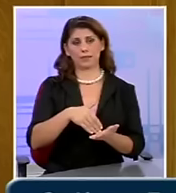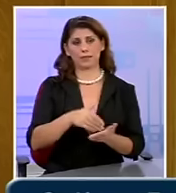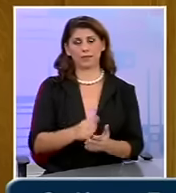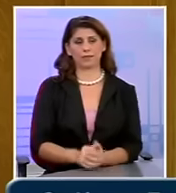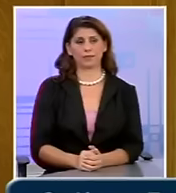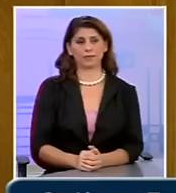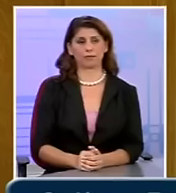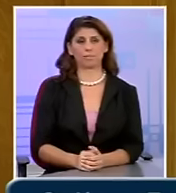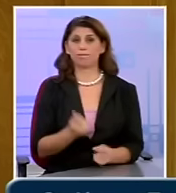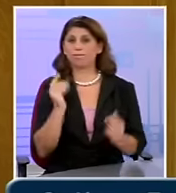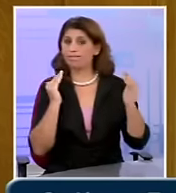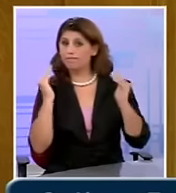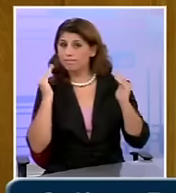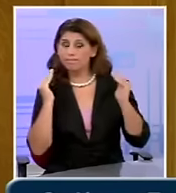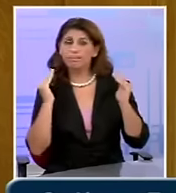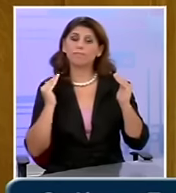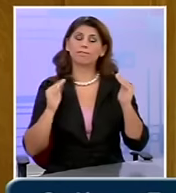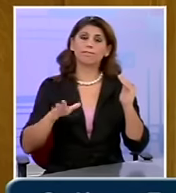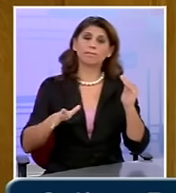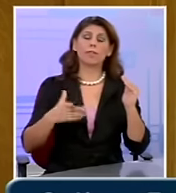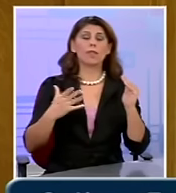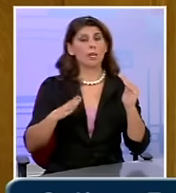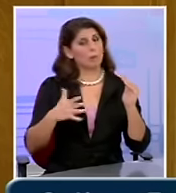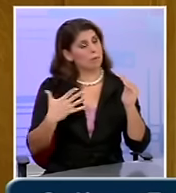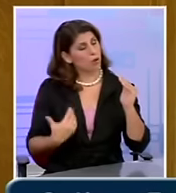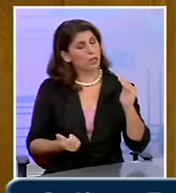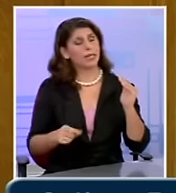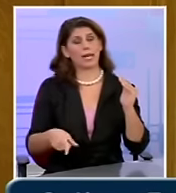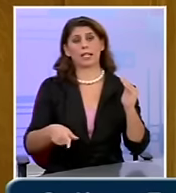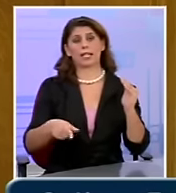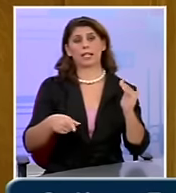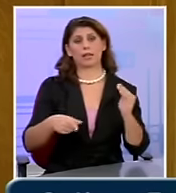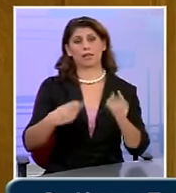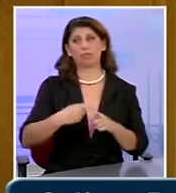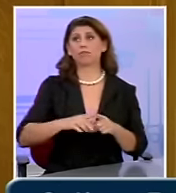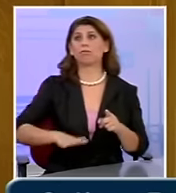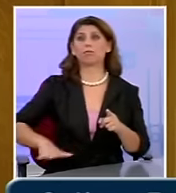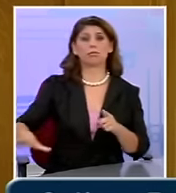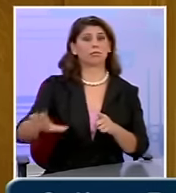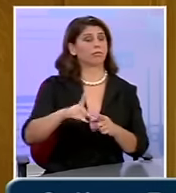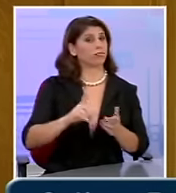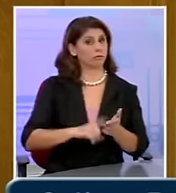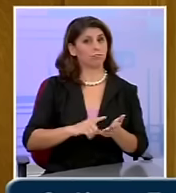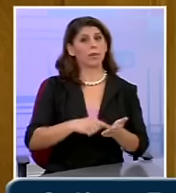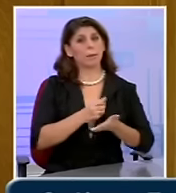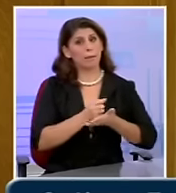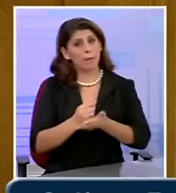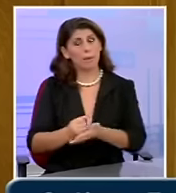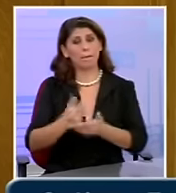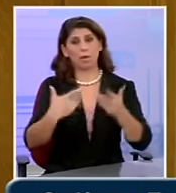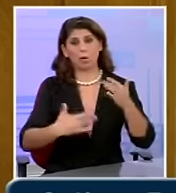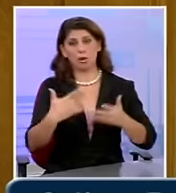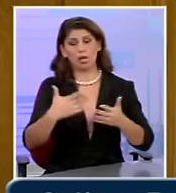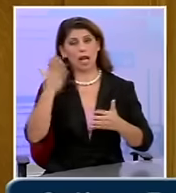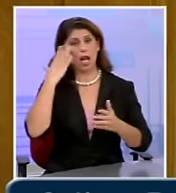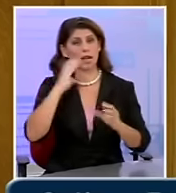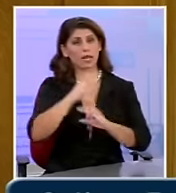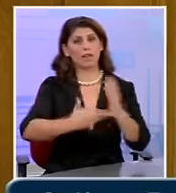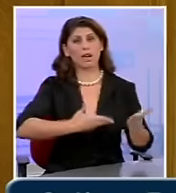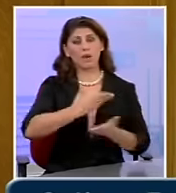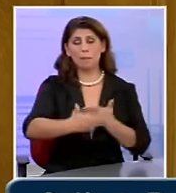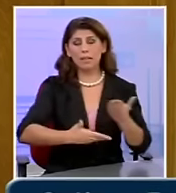η αβεβαιότητα στην οποία βρίσκεται εδώ και πολύ καιρό ο ελληνικός λαός. Θα πρέπει να χρηματοδοτηθεί ο προϋπολογισμός, να γίνει ανακεφαλαίωση του